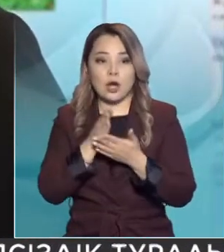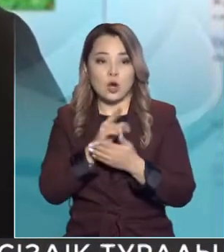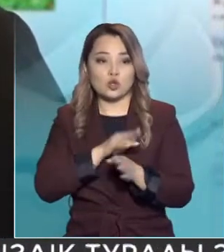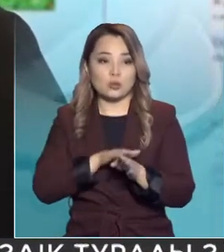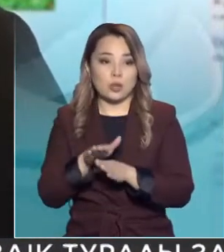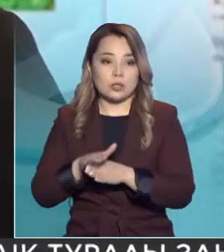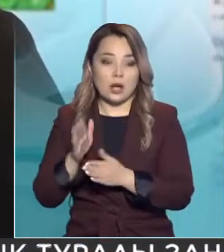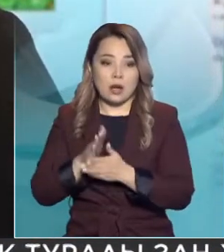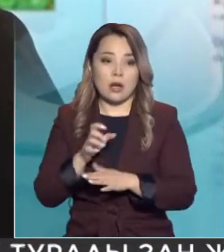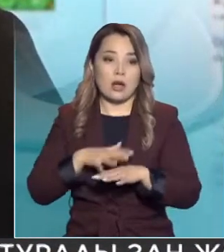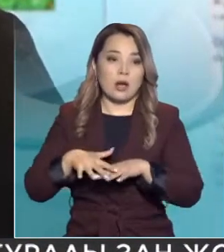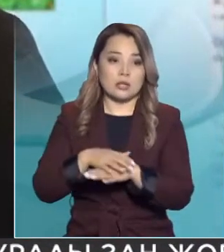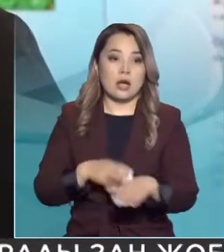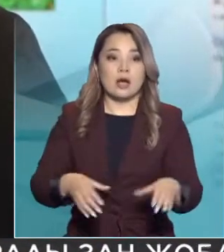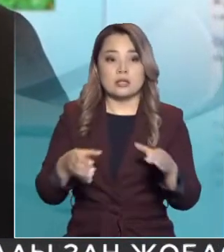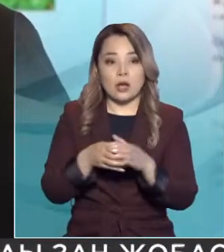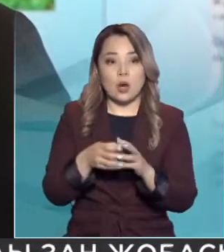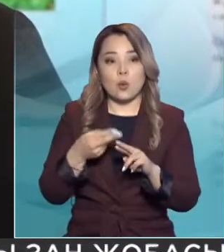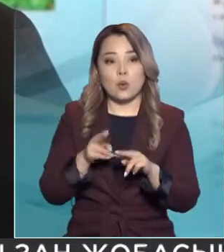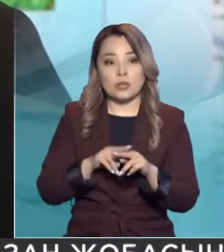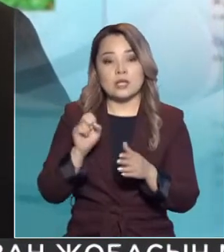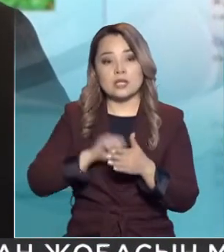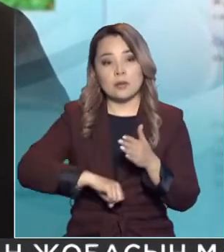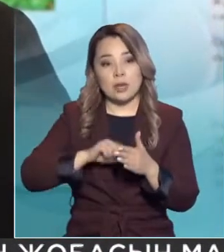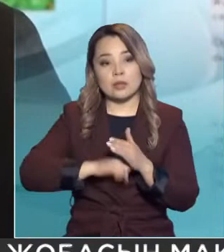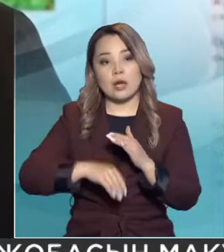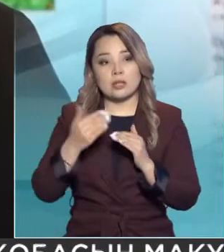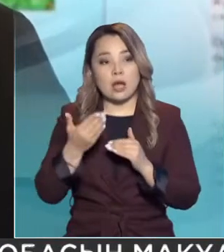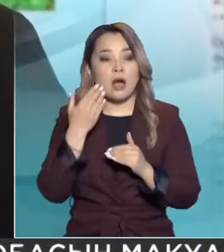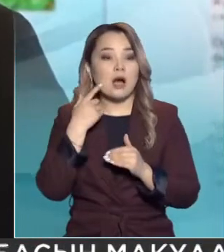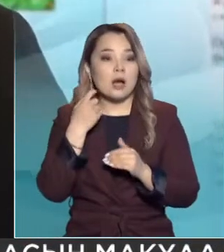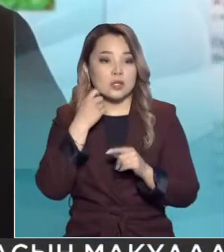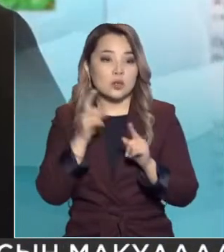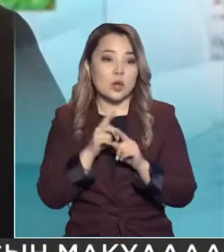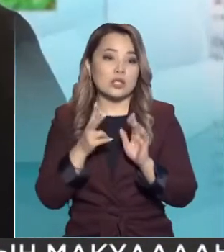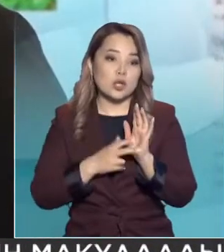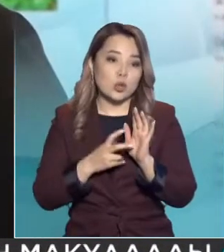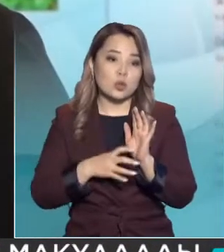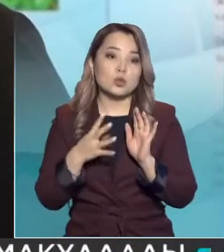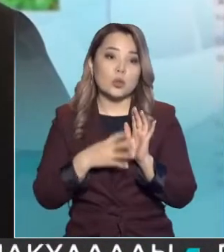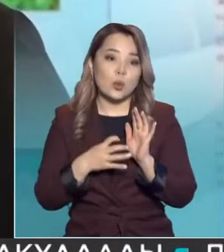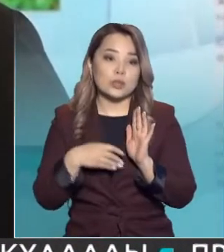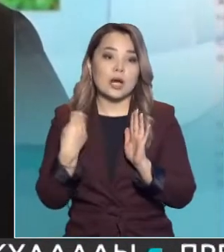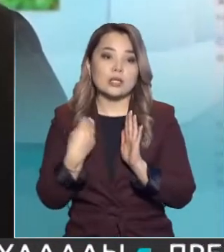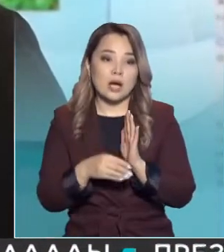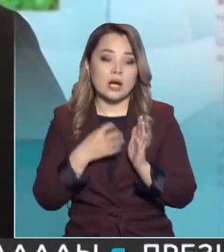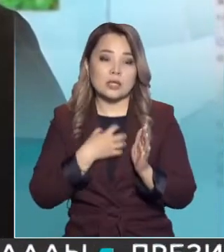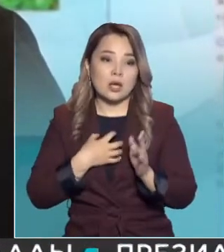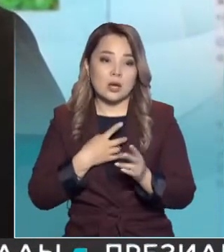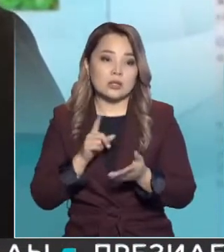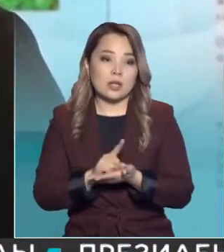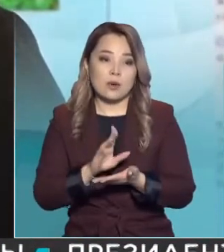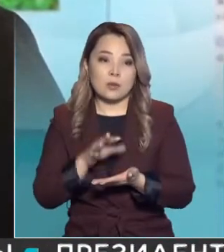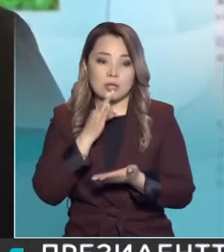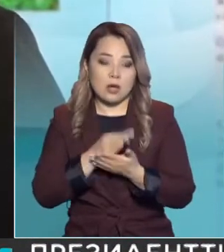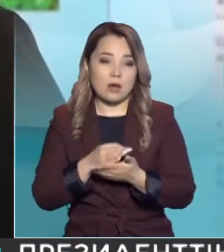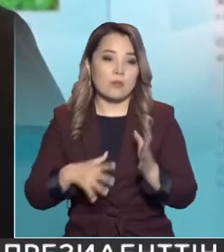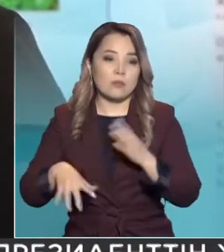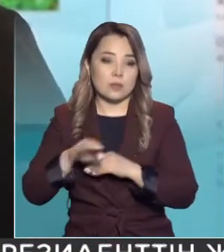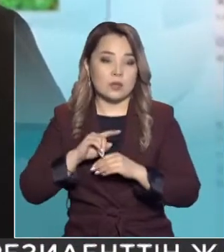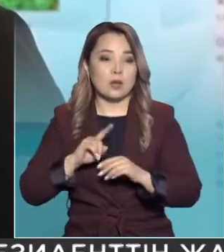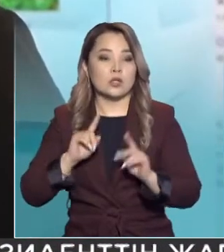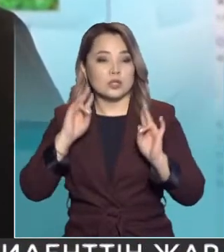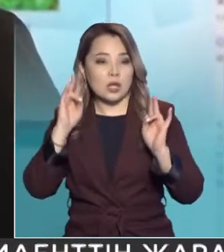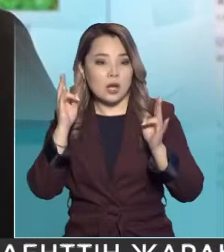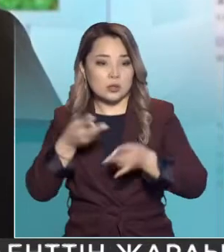атқарылуы керек. Қант болады. Сол себептен енді ол қантты барып 800-900-дан сатып алу қажеті жоқ. Ажиотаж түсіп,